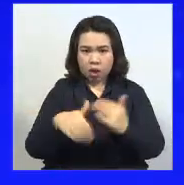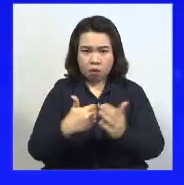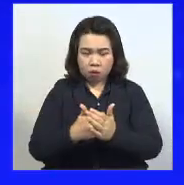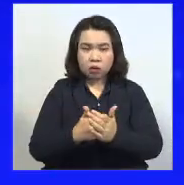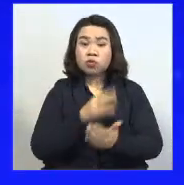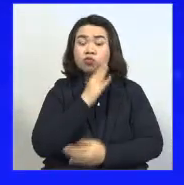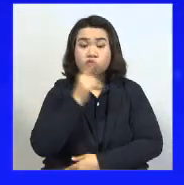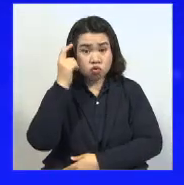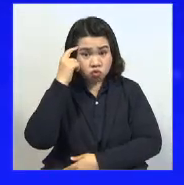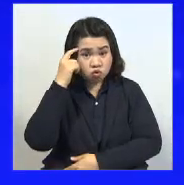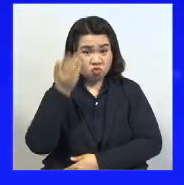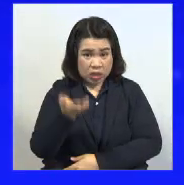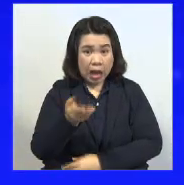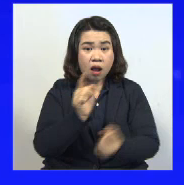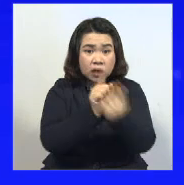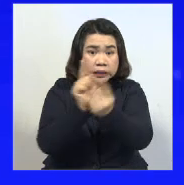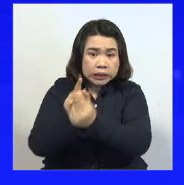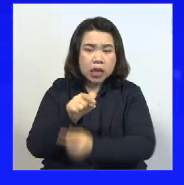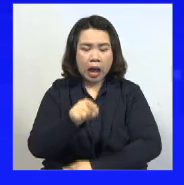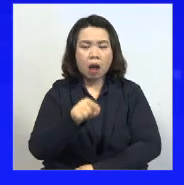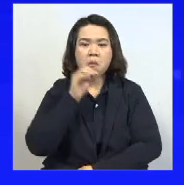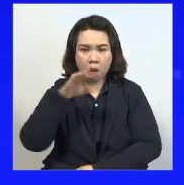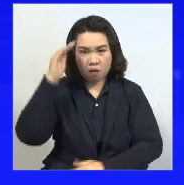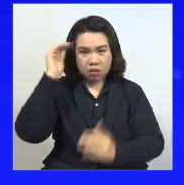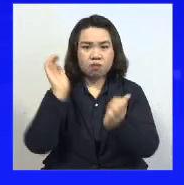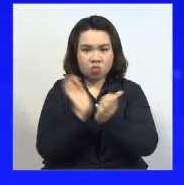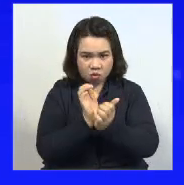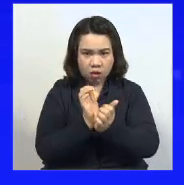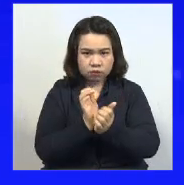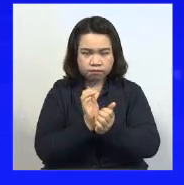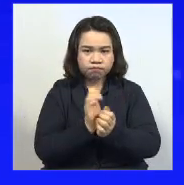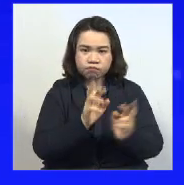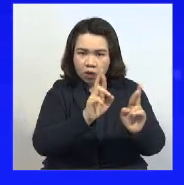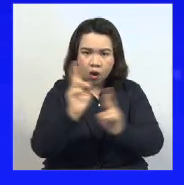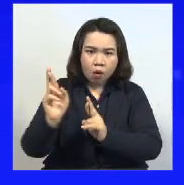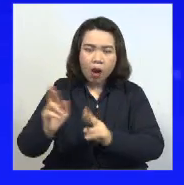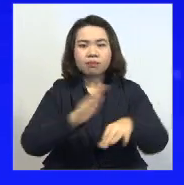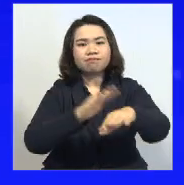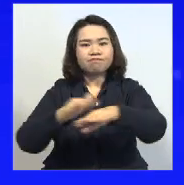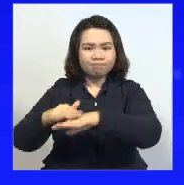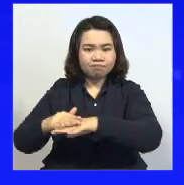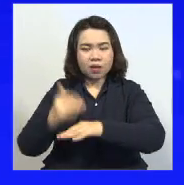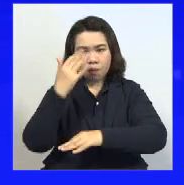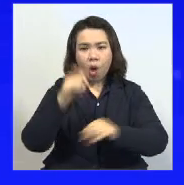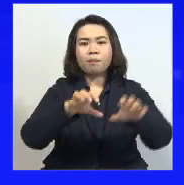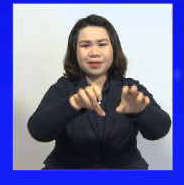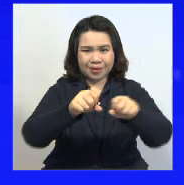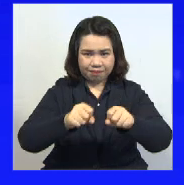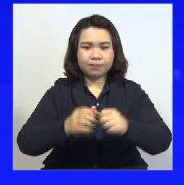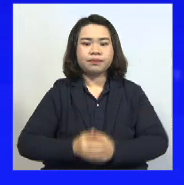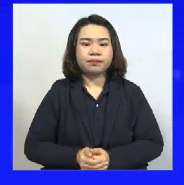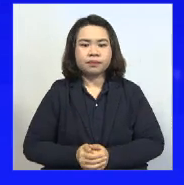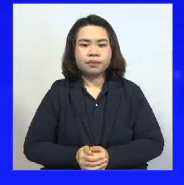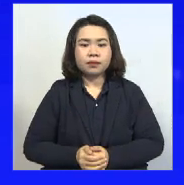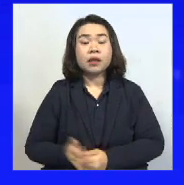แจ้งเบาะแสนายสมคิดพุ่มพวงแล้วก็ขอให้ช่วยเป็นหูเป็นตาแจ้งเจ้าหน้าที่จะได้ไปจับกลุ่มนะคะส่วน